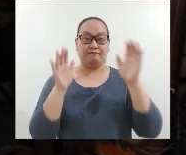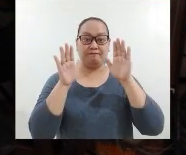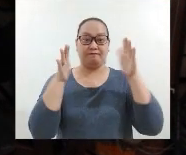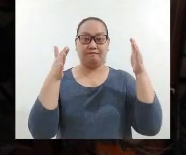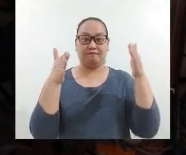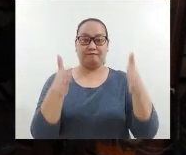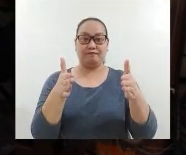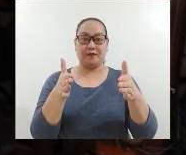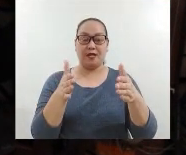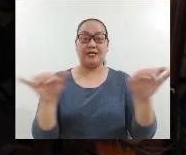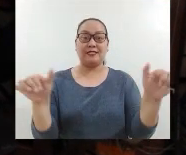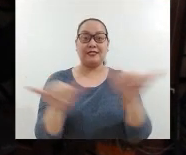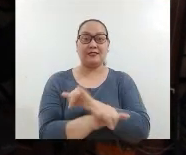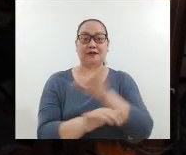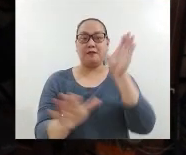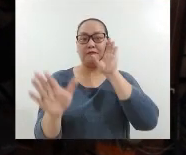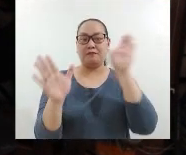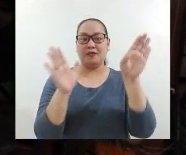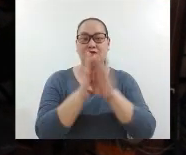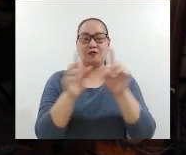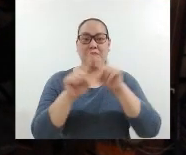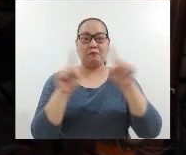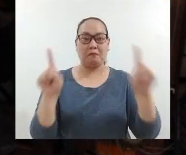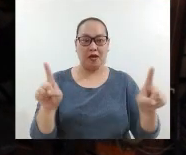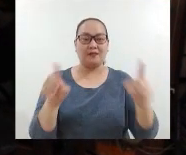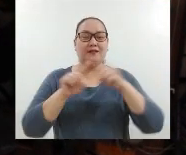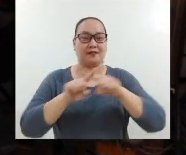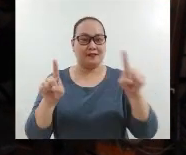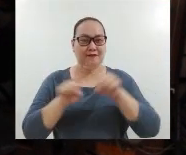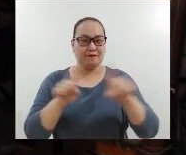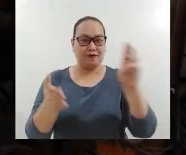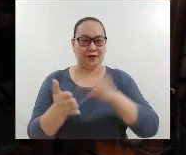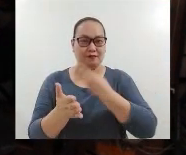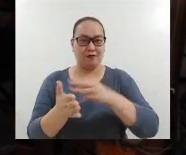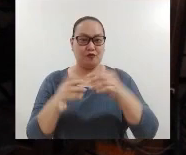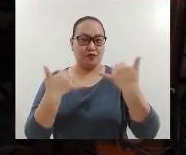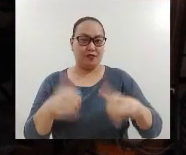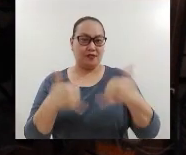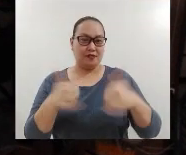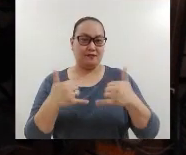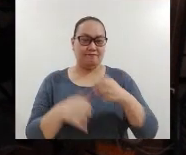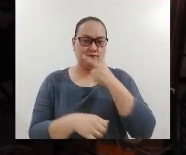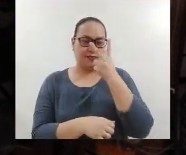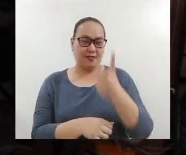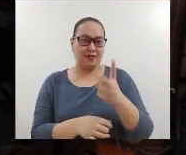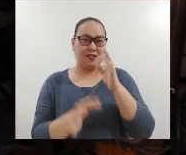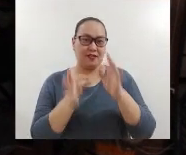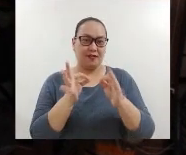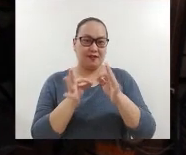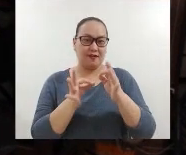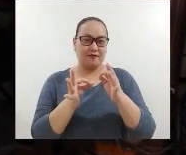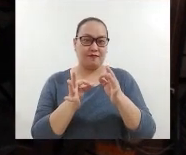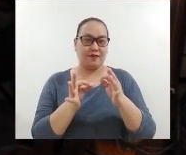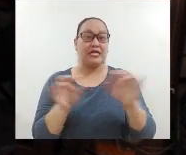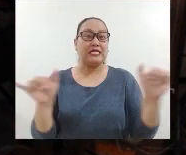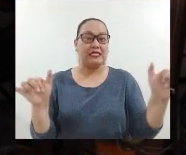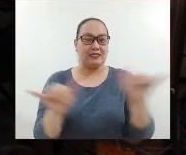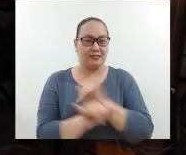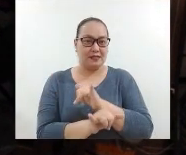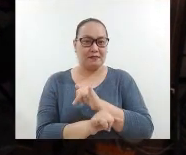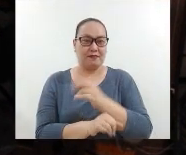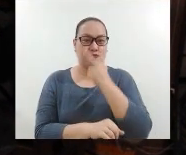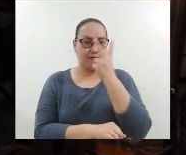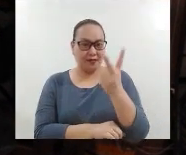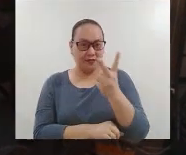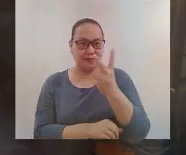same picture while another music is being played. Then see for yourself if you can still visualize the same scenario.